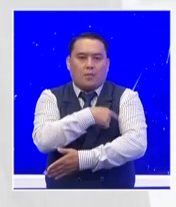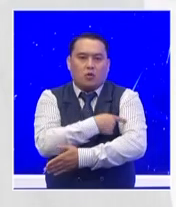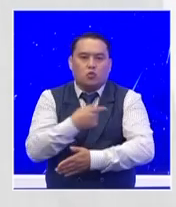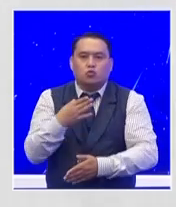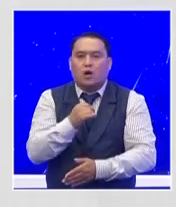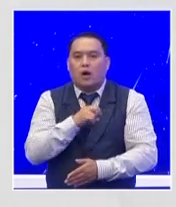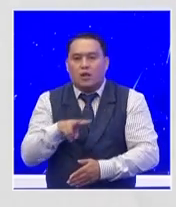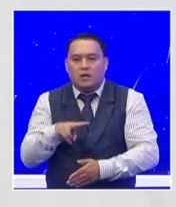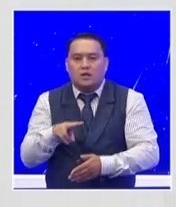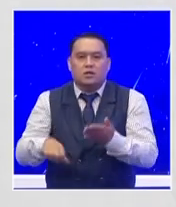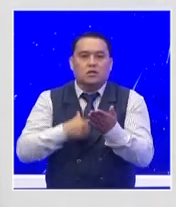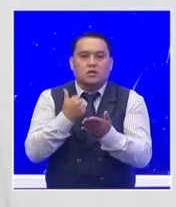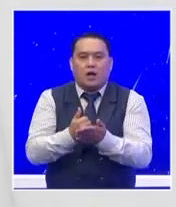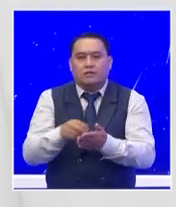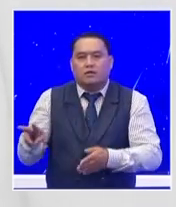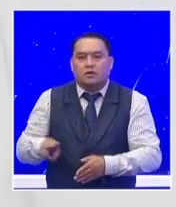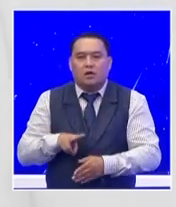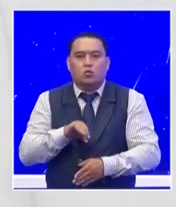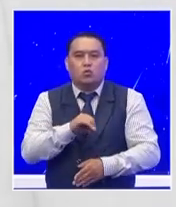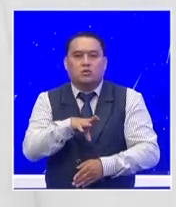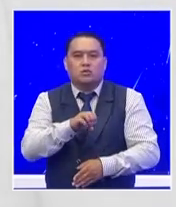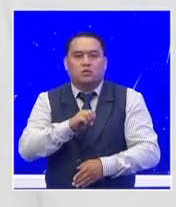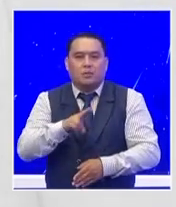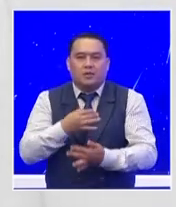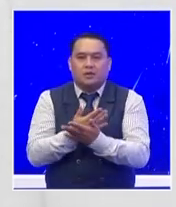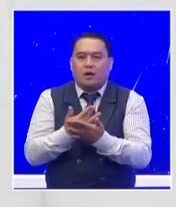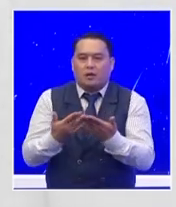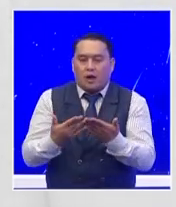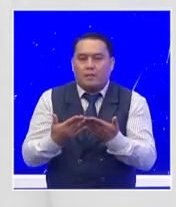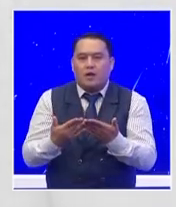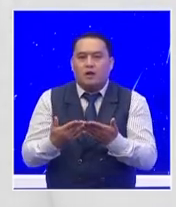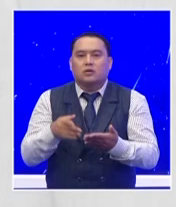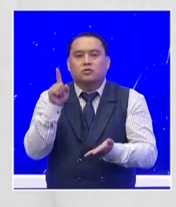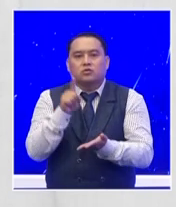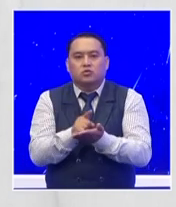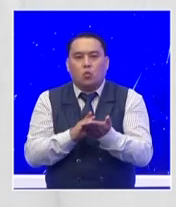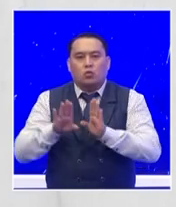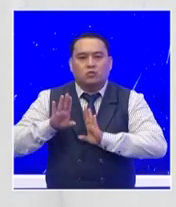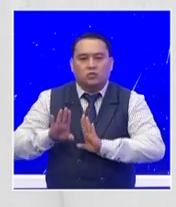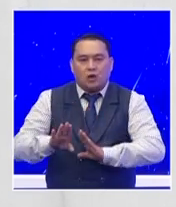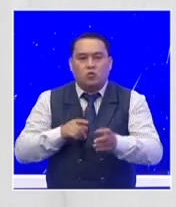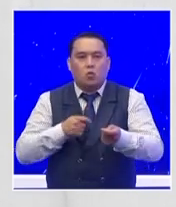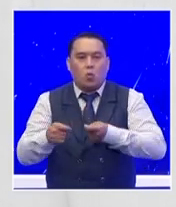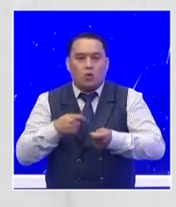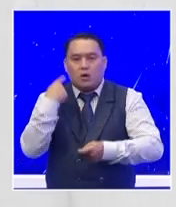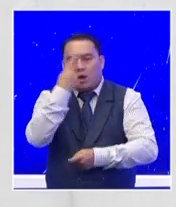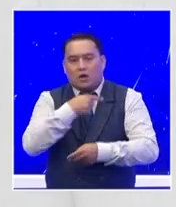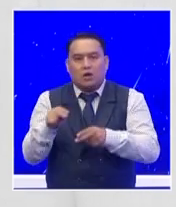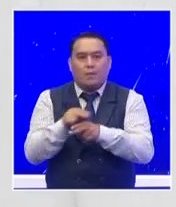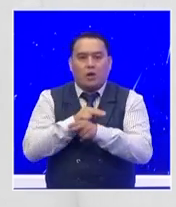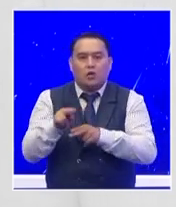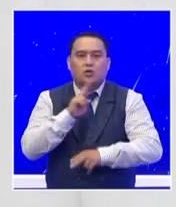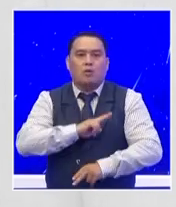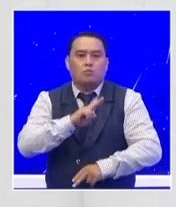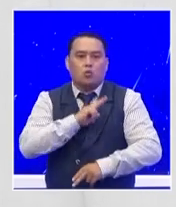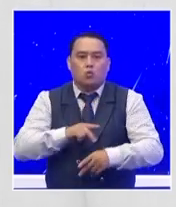города Ушарал, генеральным директором санатория Турксиб и так далее. Предыдущая должность – заместителя руководителя по лечебно-профилактической